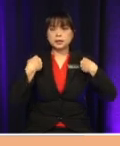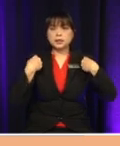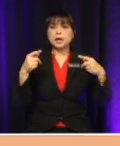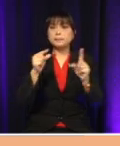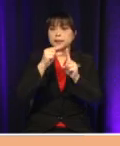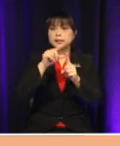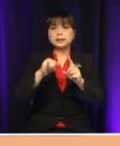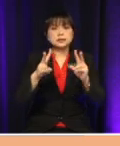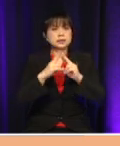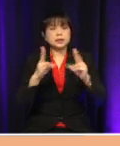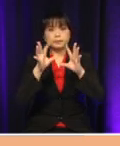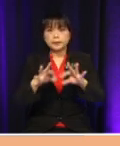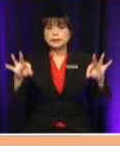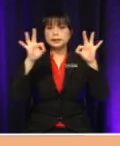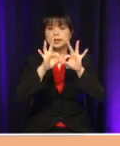sangat penting